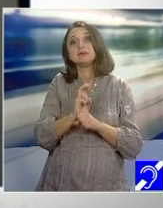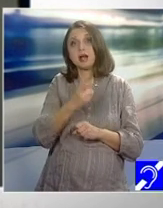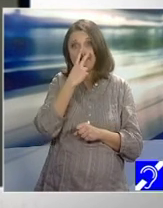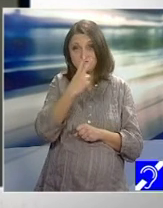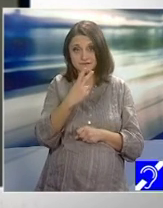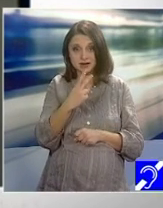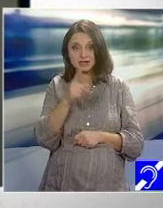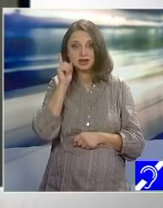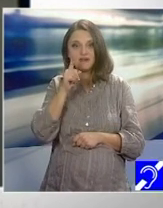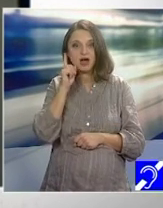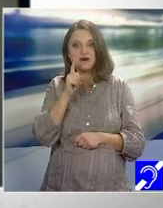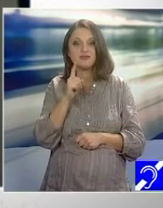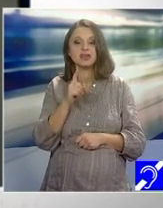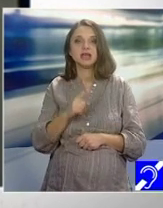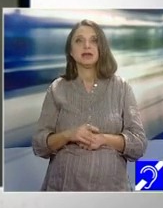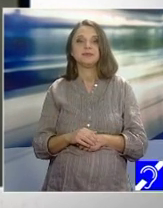văzători vor fi